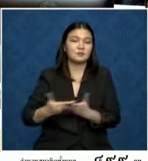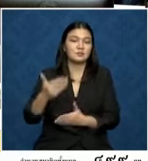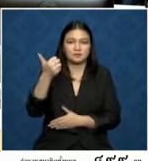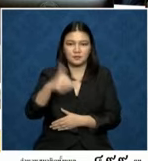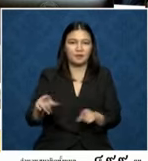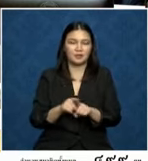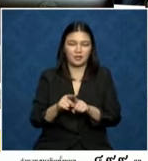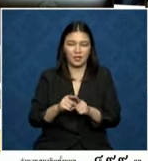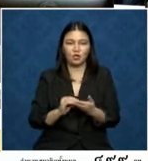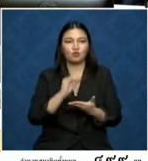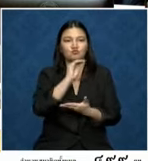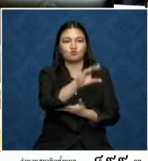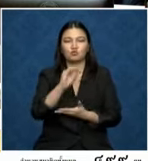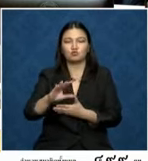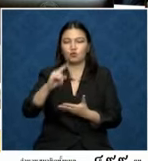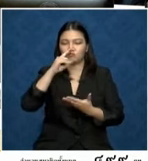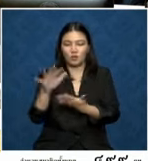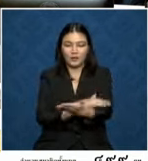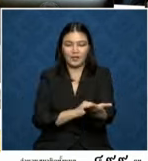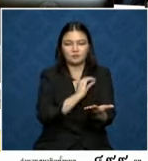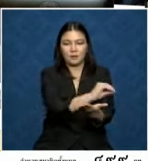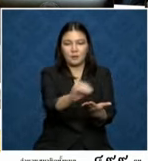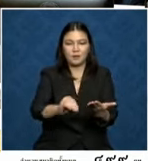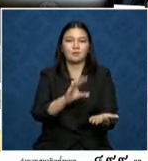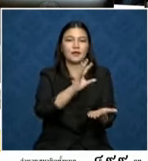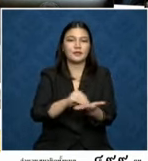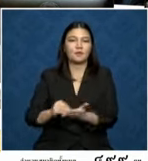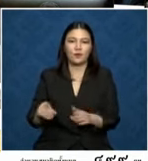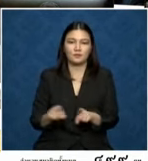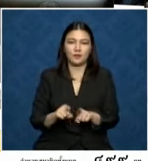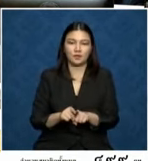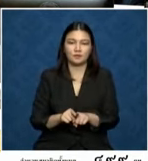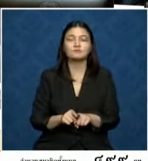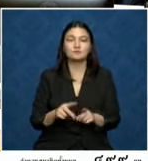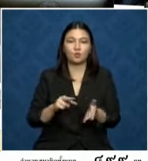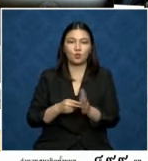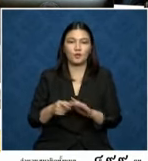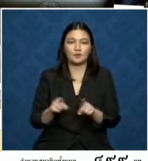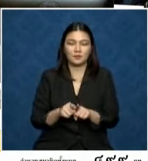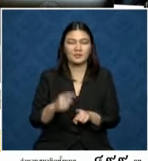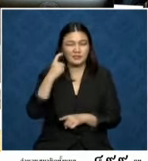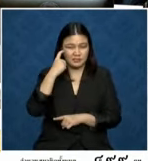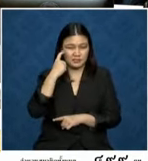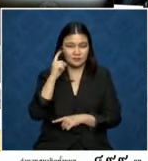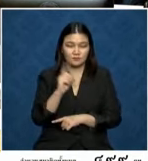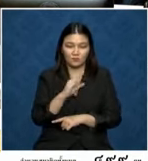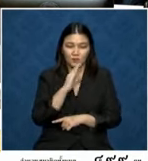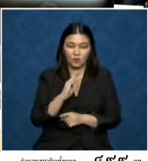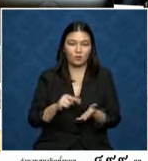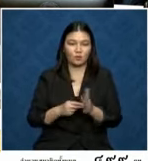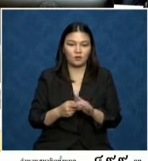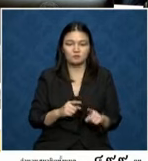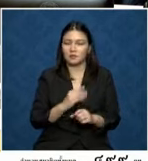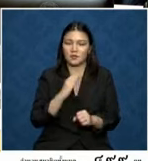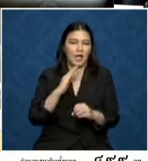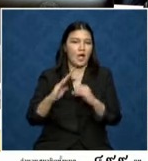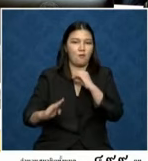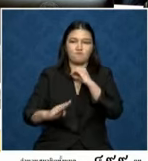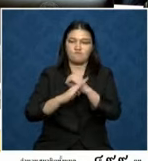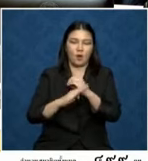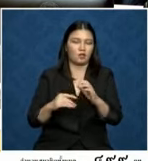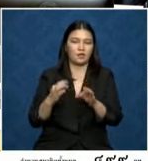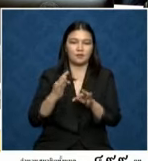ศเพื่อได้บันทึกข้อมูลประวัติไว้ด้วยโดยผลกระทบที่จะได้รับจากการสั่งจ่ายเช็คเด้งนะครับก็คือบุคคลดังกล่าวจะถูกห้ามทำธุรกรรมท